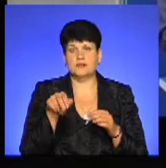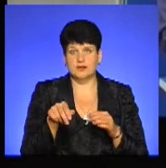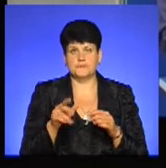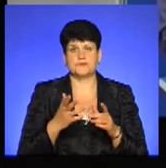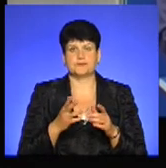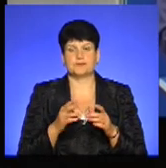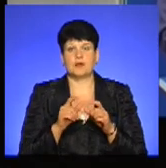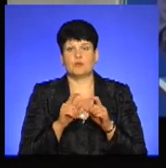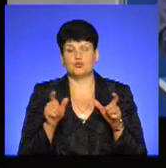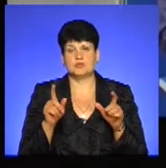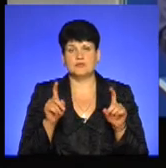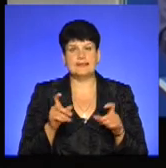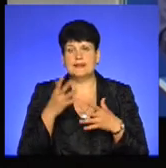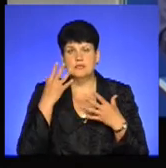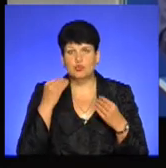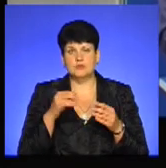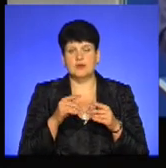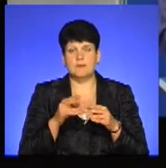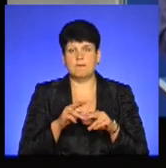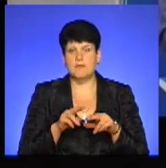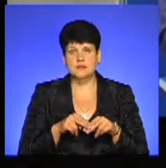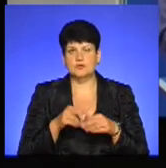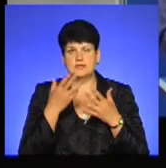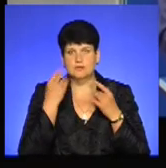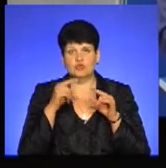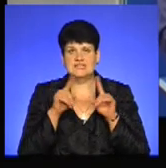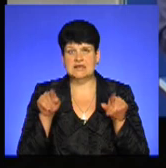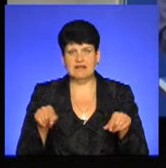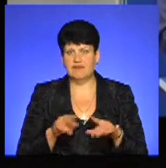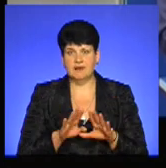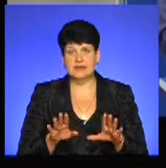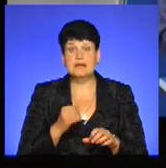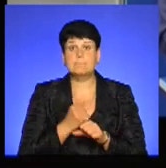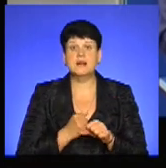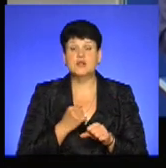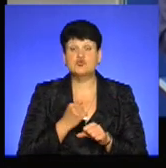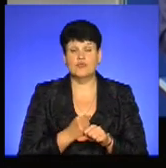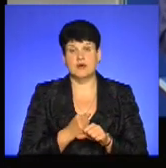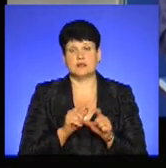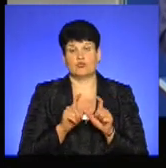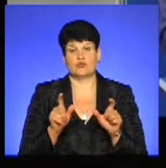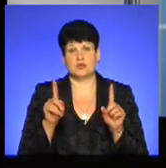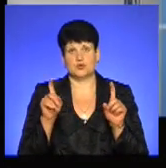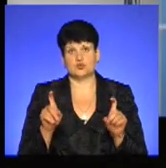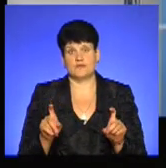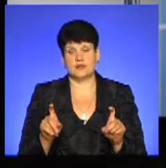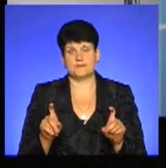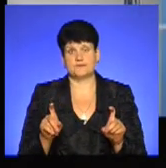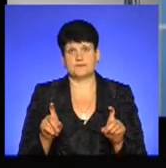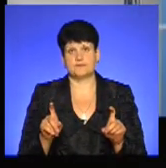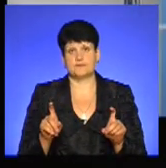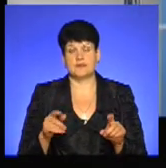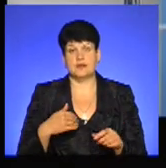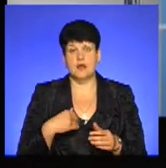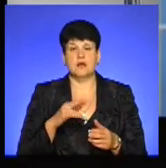забути паспорт, не забути сертифікат і працювати в пункті тестування, бо, як